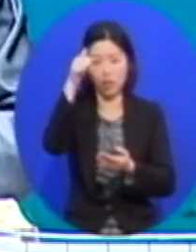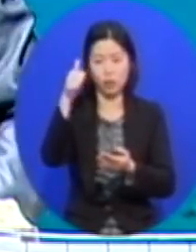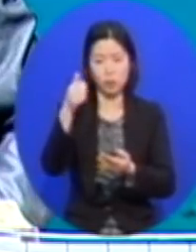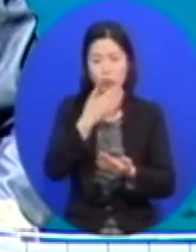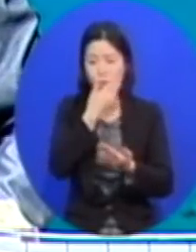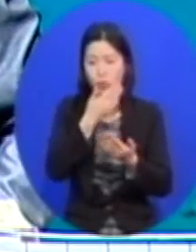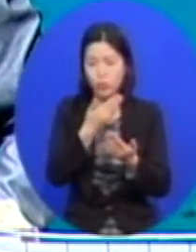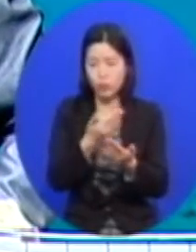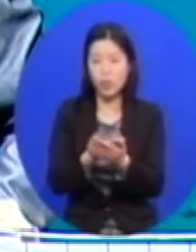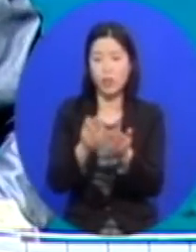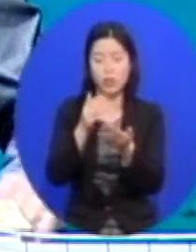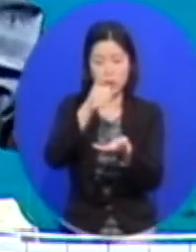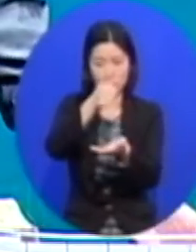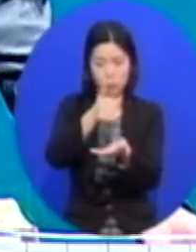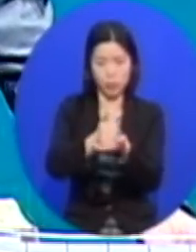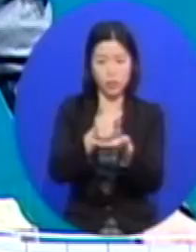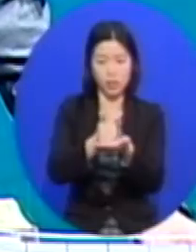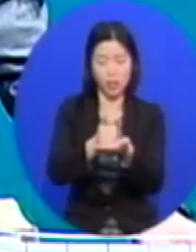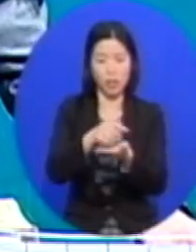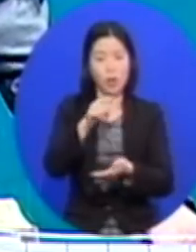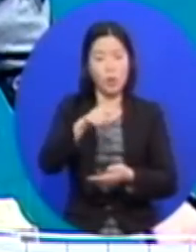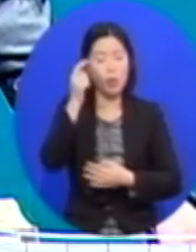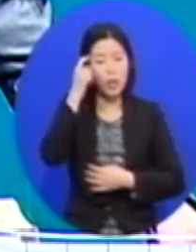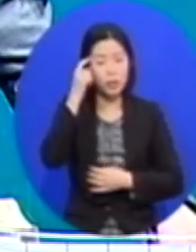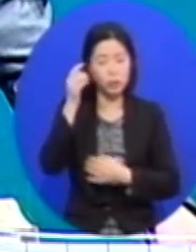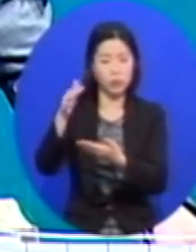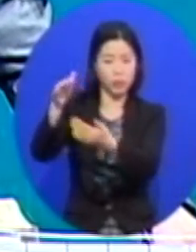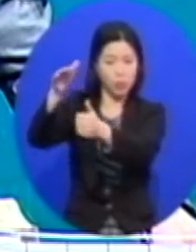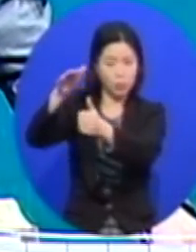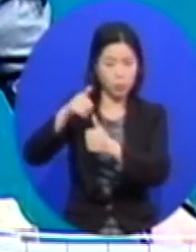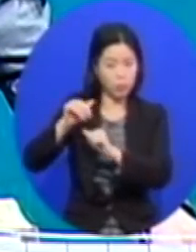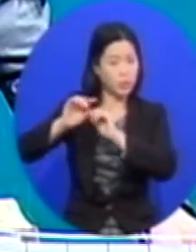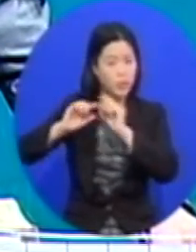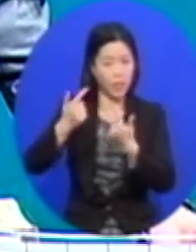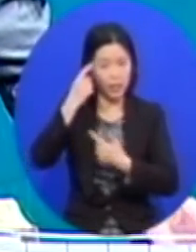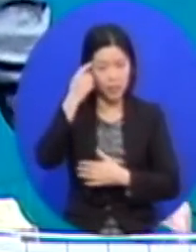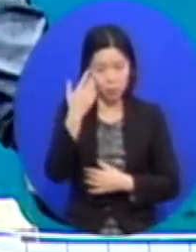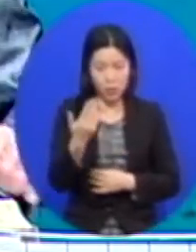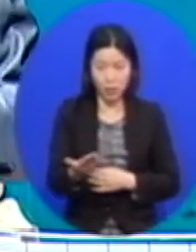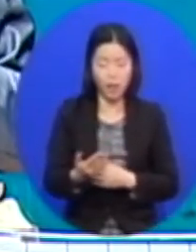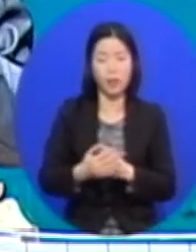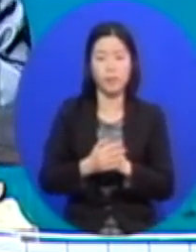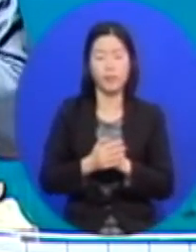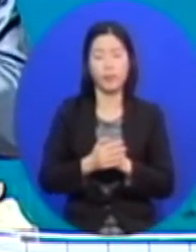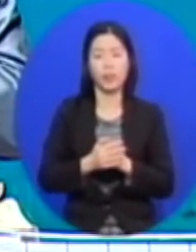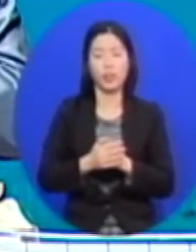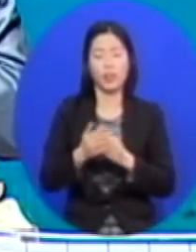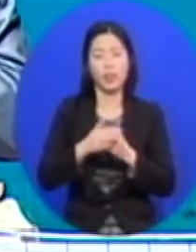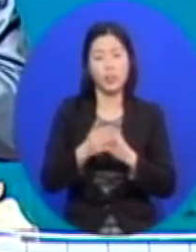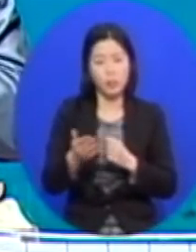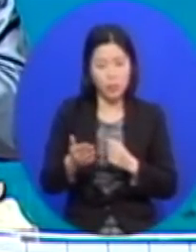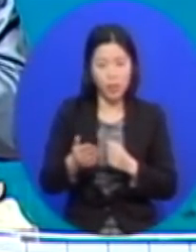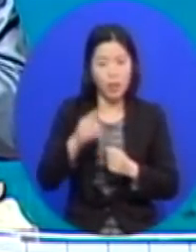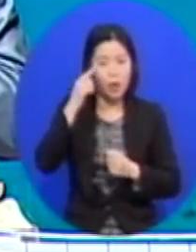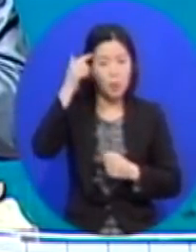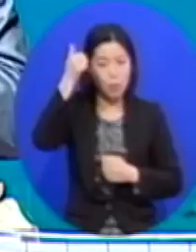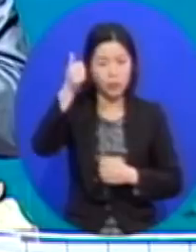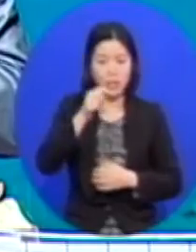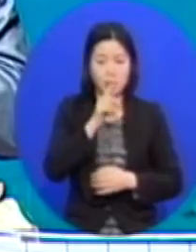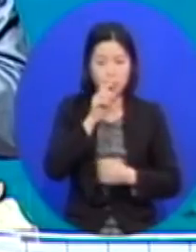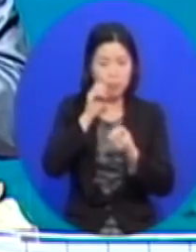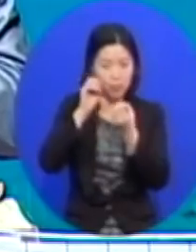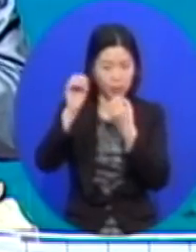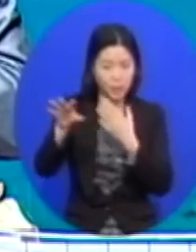중요한 분이신데 왜 목사님 그분은 부르지 않으셨던 겁니까 그때 니 그 목사님 하시는 이야기가